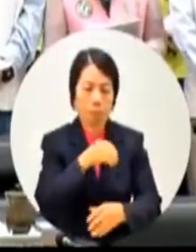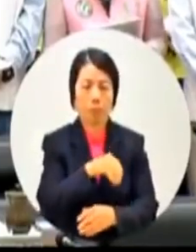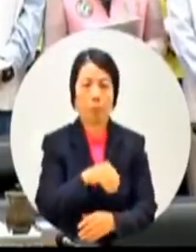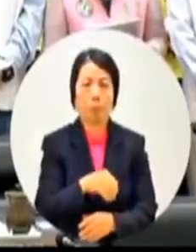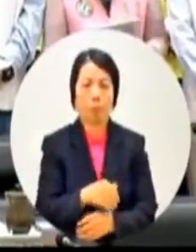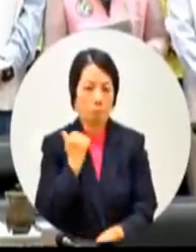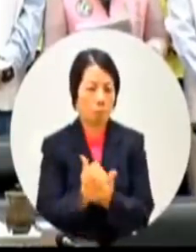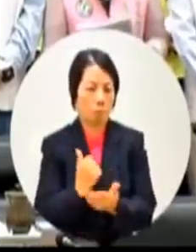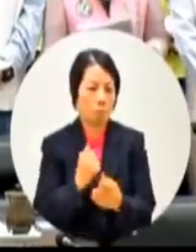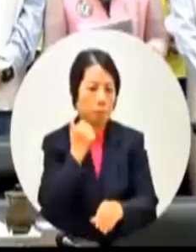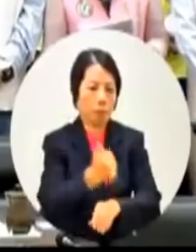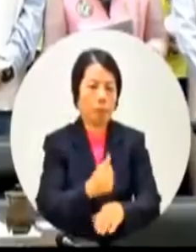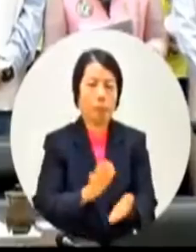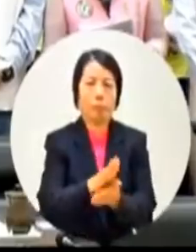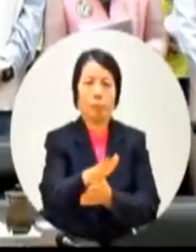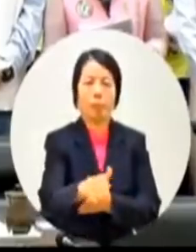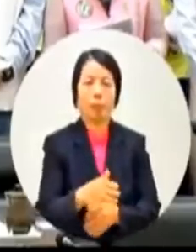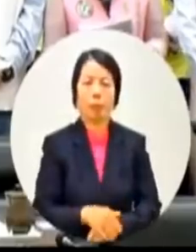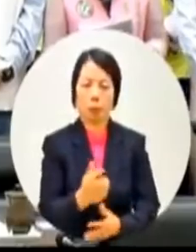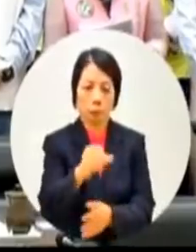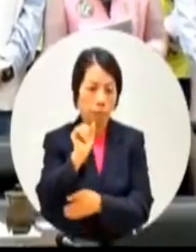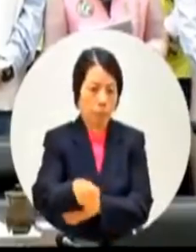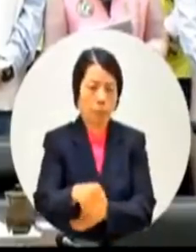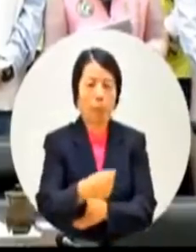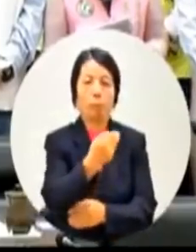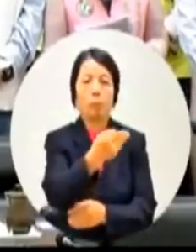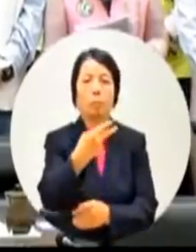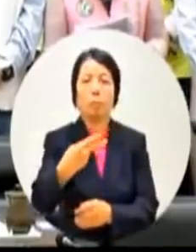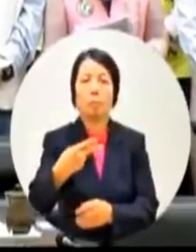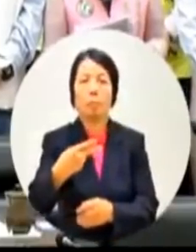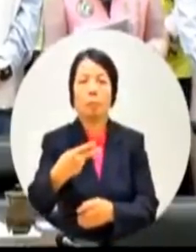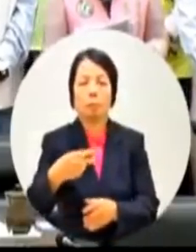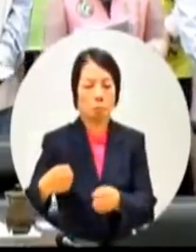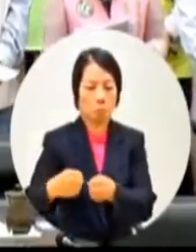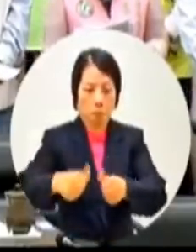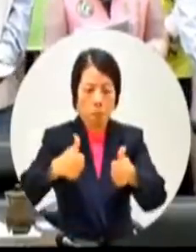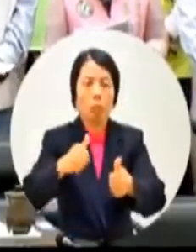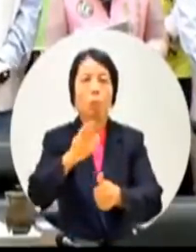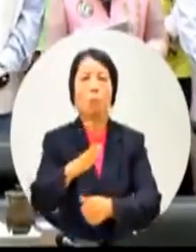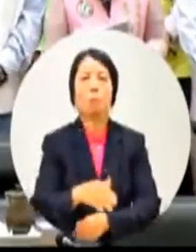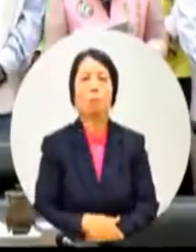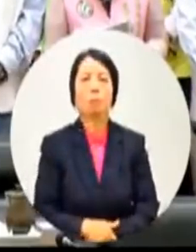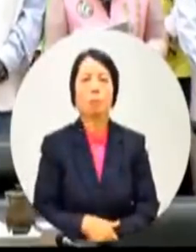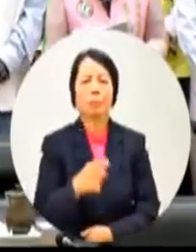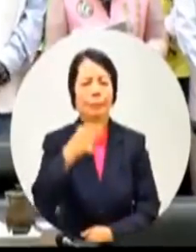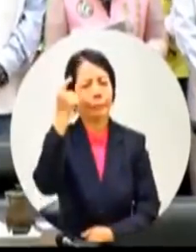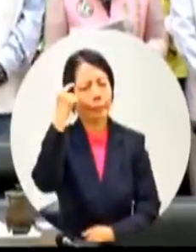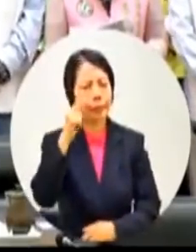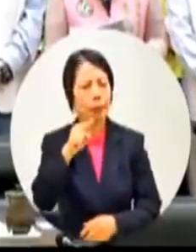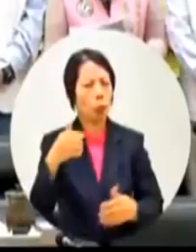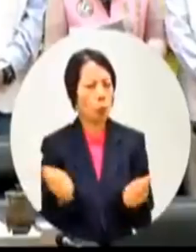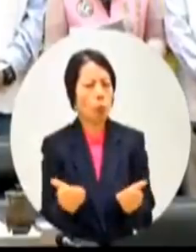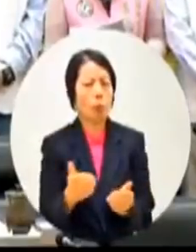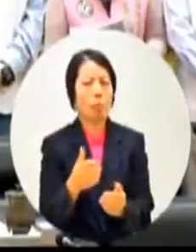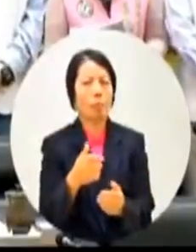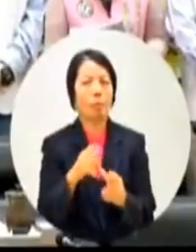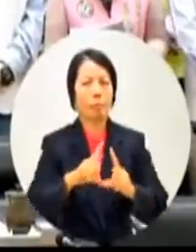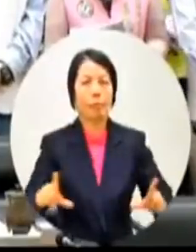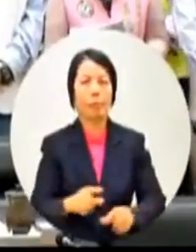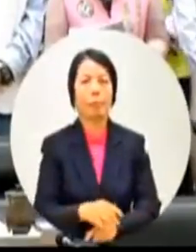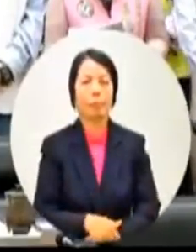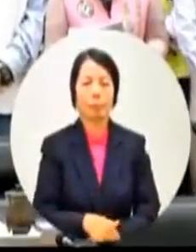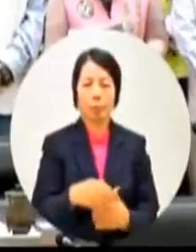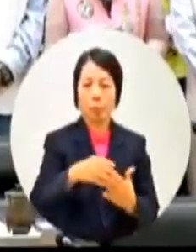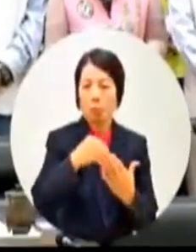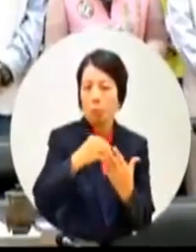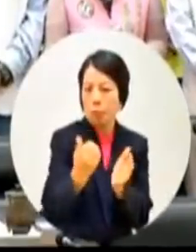二共识，这个问题点就很大了。因为在选举前，你唔敢无抛